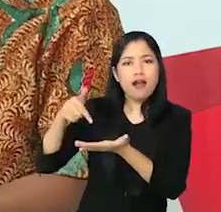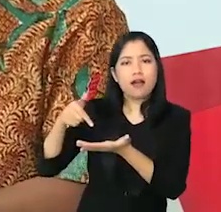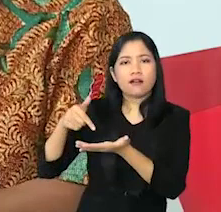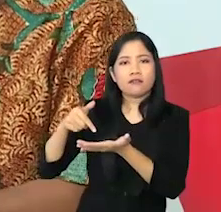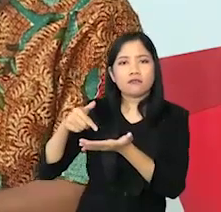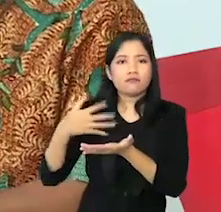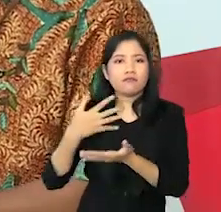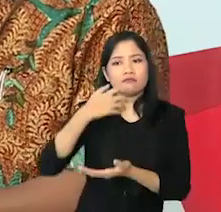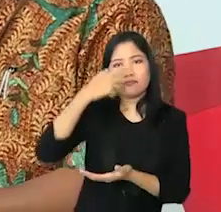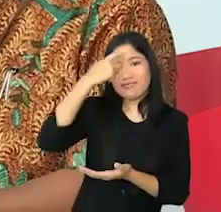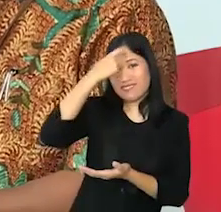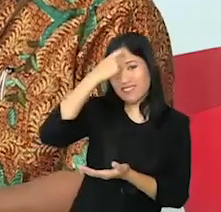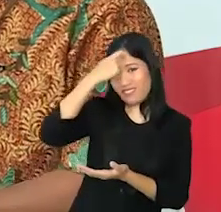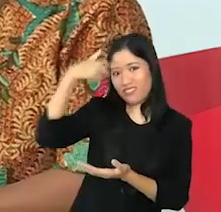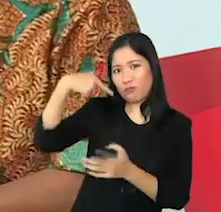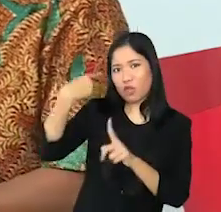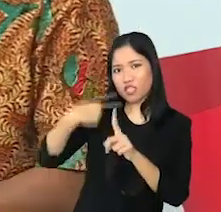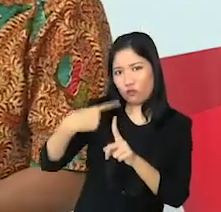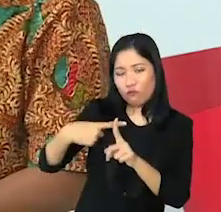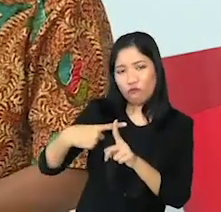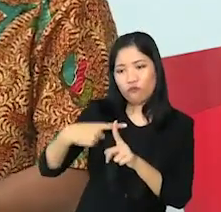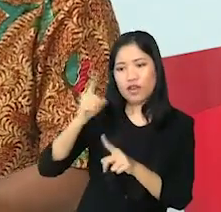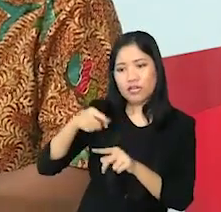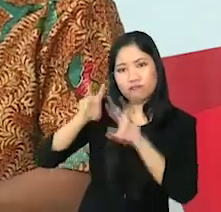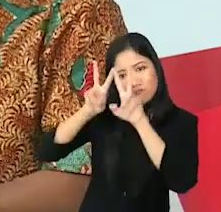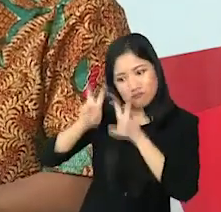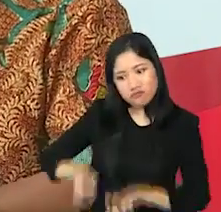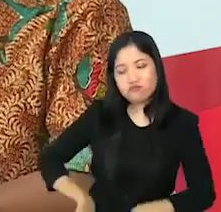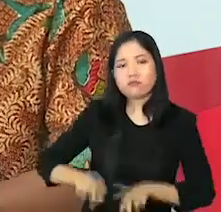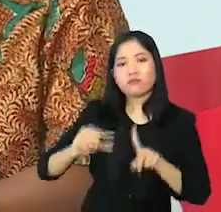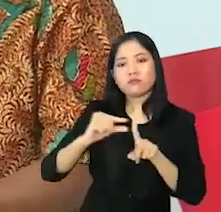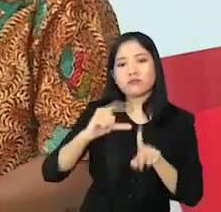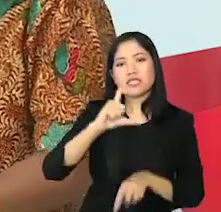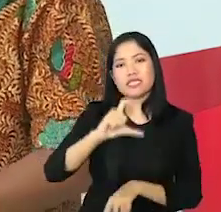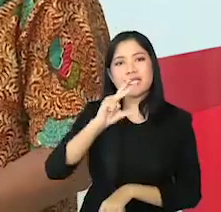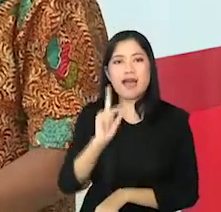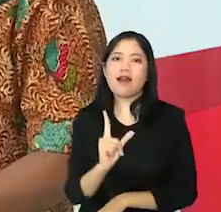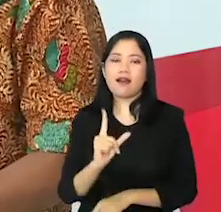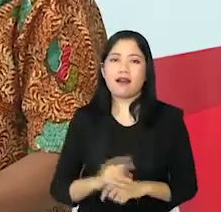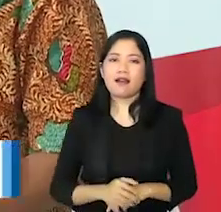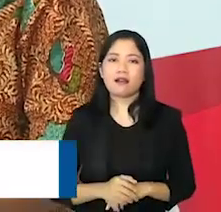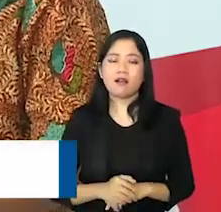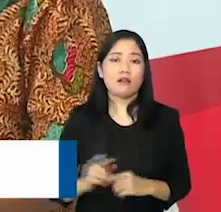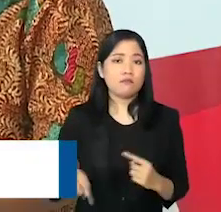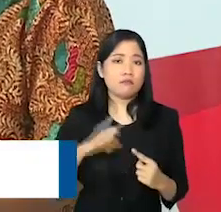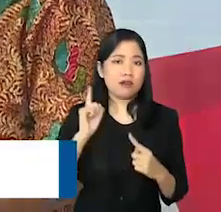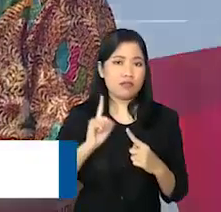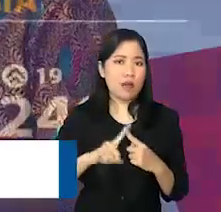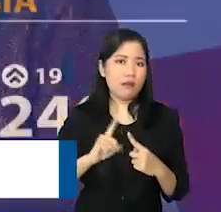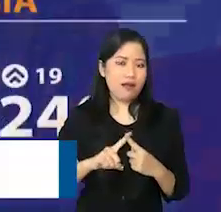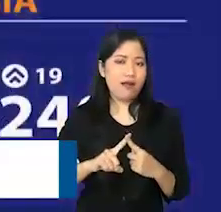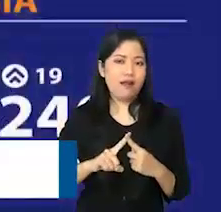konfirmasi positif dari pemeriksaan PCR yang kita dapatkan yang pertama